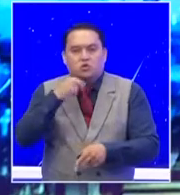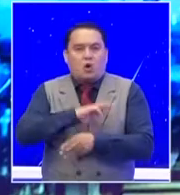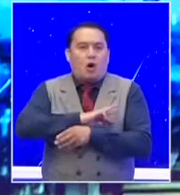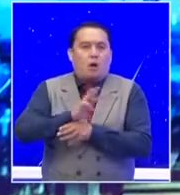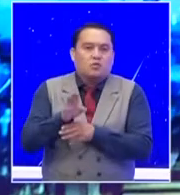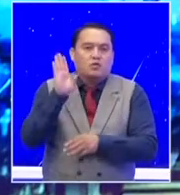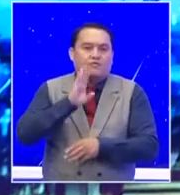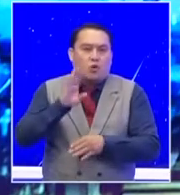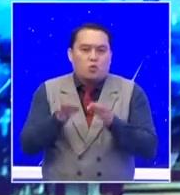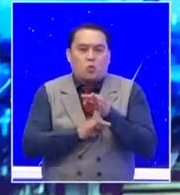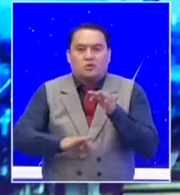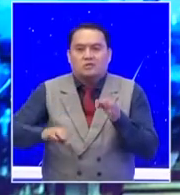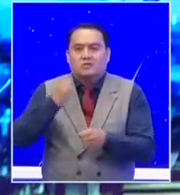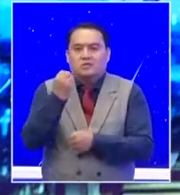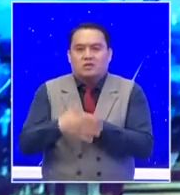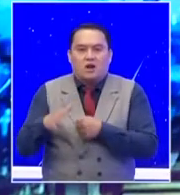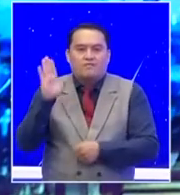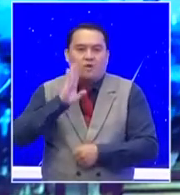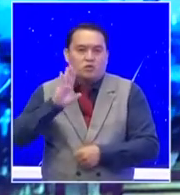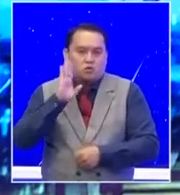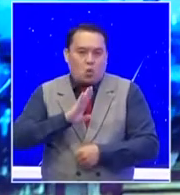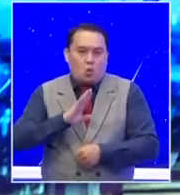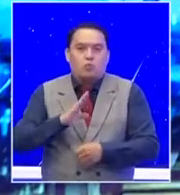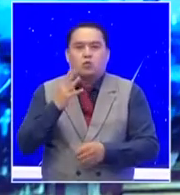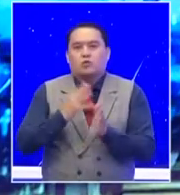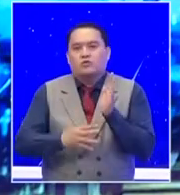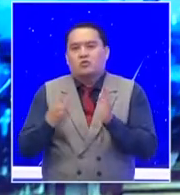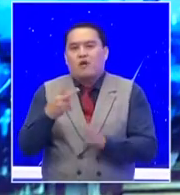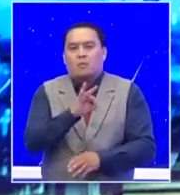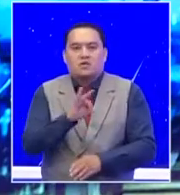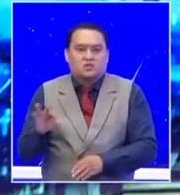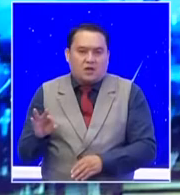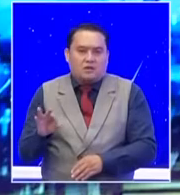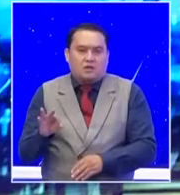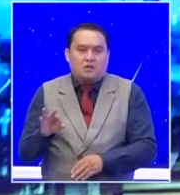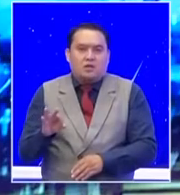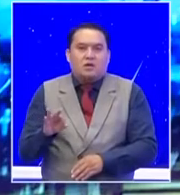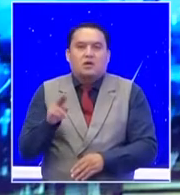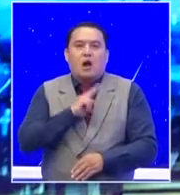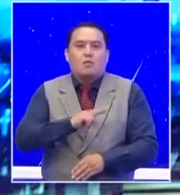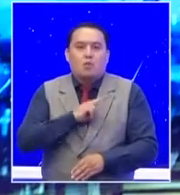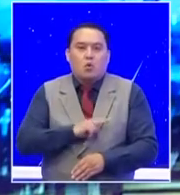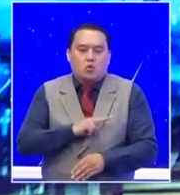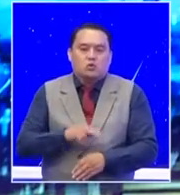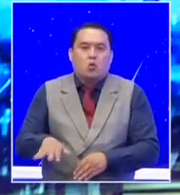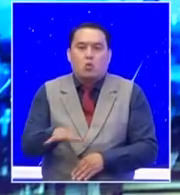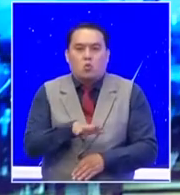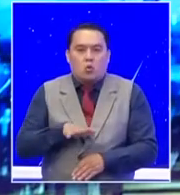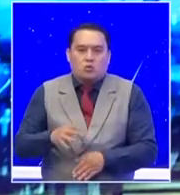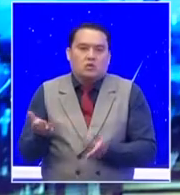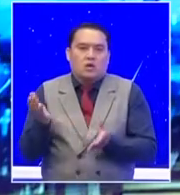населенных пунктов области централизованным водоснабжением составит почти 92%. С ходом работ на одном из